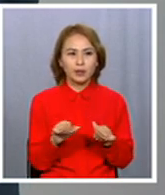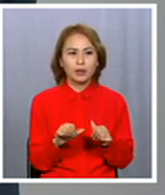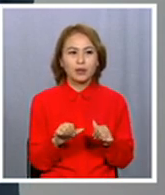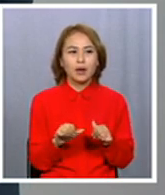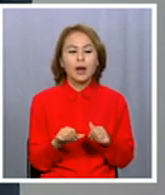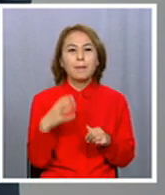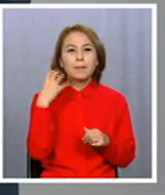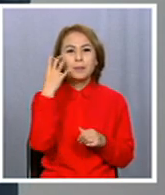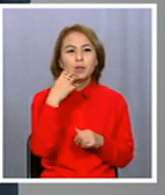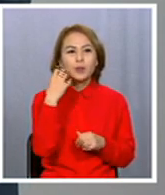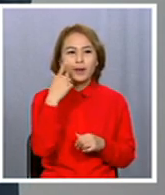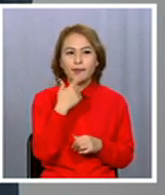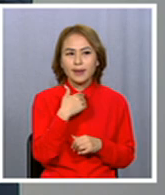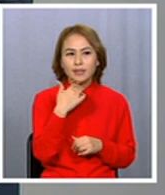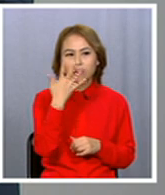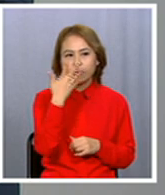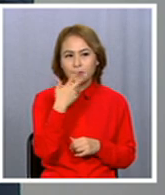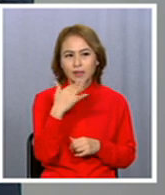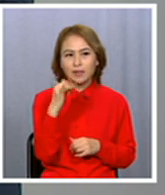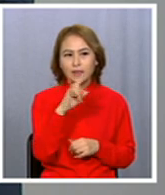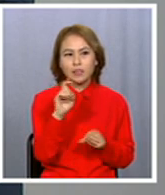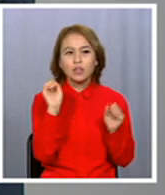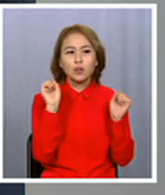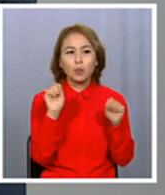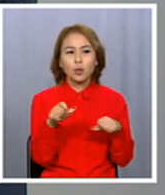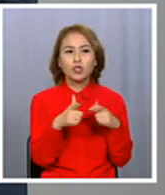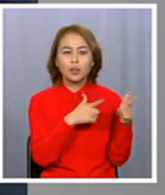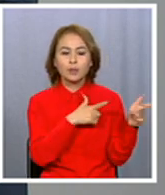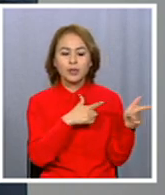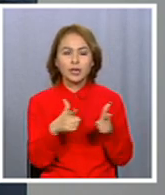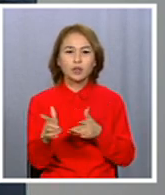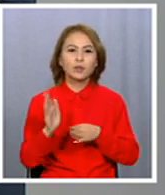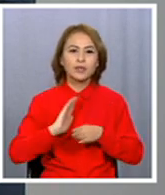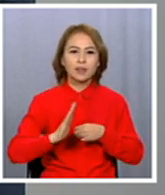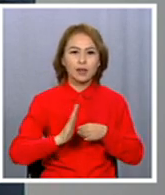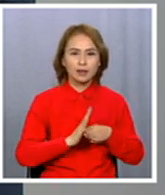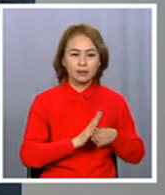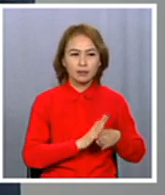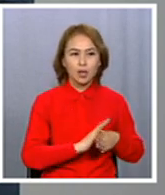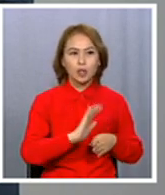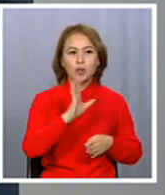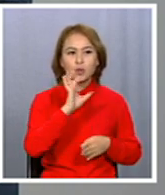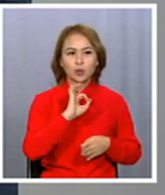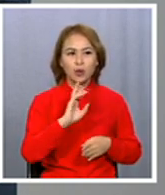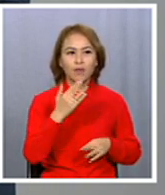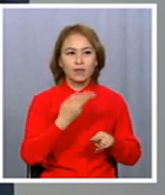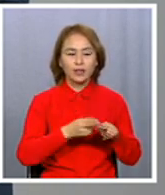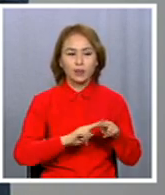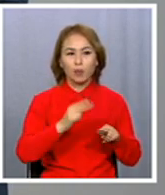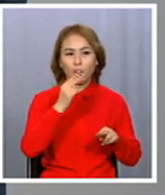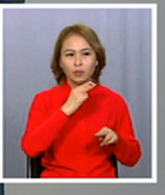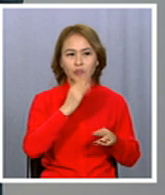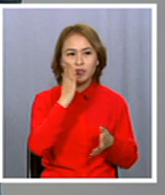Замечательно. Помидоры красного цвета. Из них можно приготовить салат и сок. В этом овоще